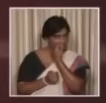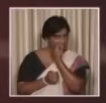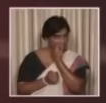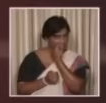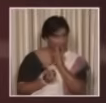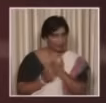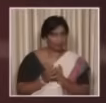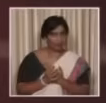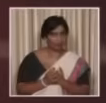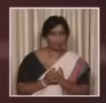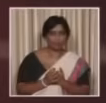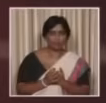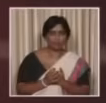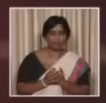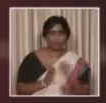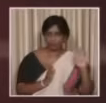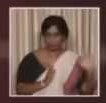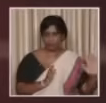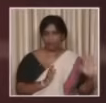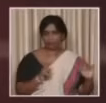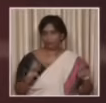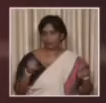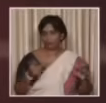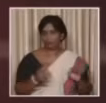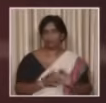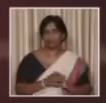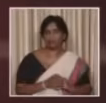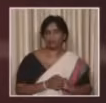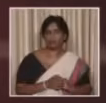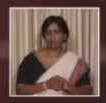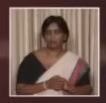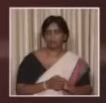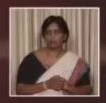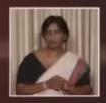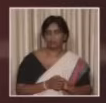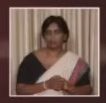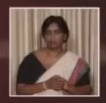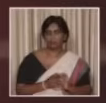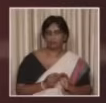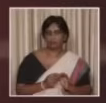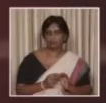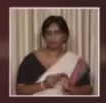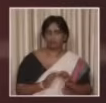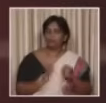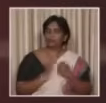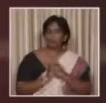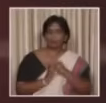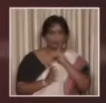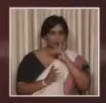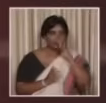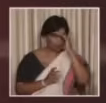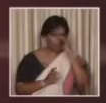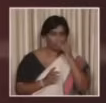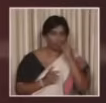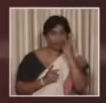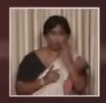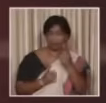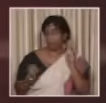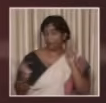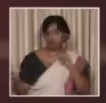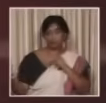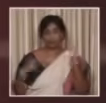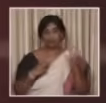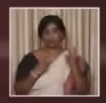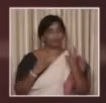ඉවර වෙනකන් ඉන්න එතුමා කතා කරලා ඉවර වෙනකන් පොයින්ට් ඔෆ් ඕඩර් දෙකක් බෑනේ එකතරේ මේක දෙන්න ගරු කතානායකතුමනි පොයින්ට් ඔෆ් ඕඩර් දෙකක්